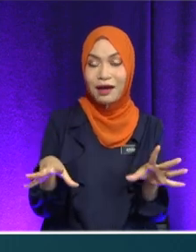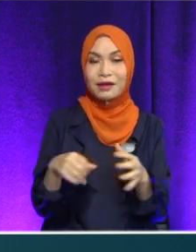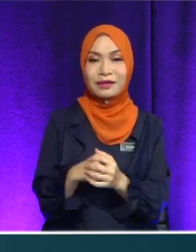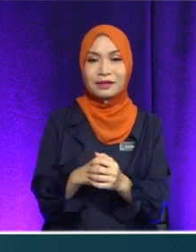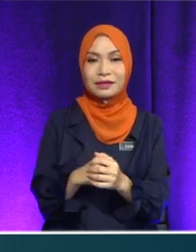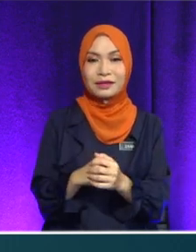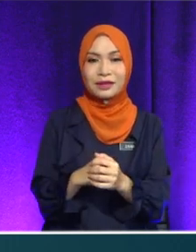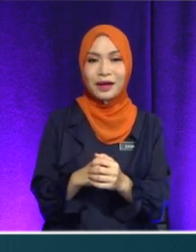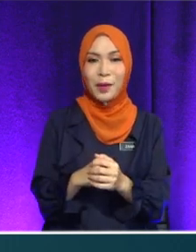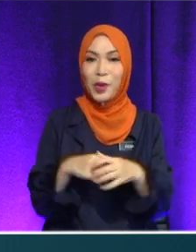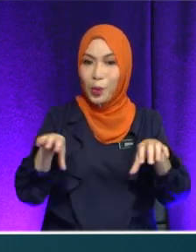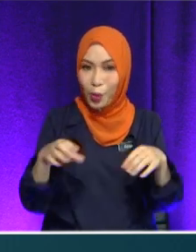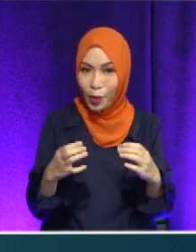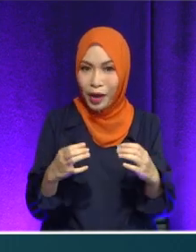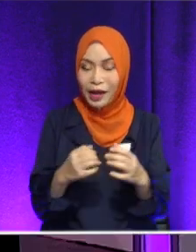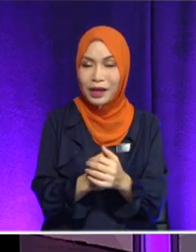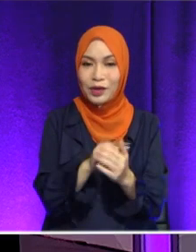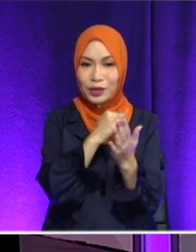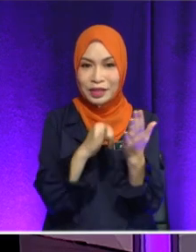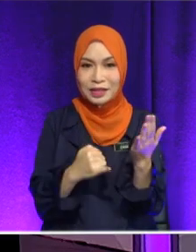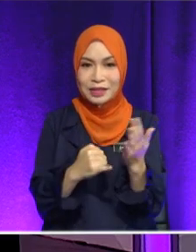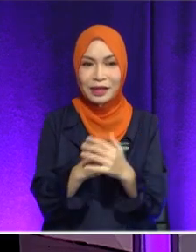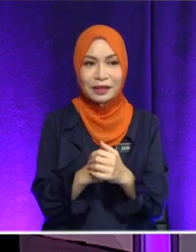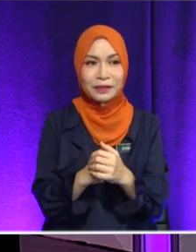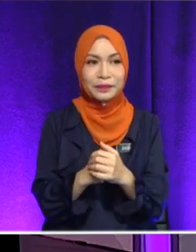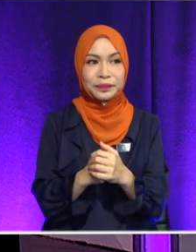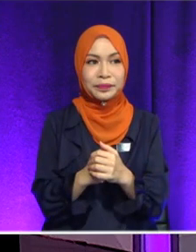dalam lukisannya Oke selanjutnya